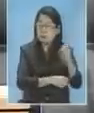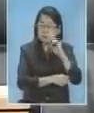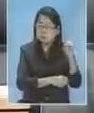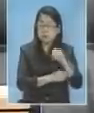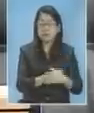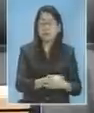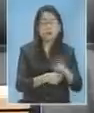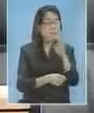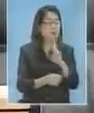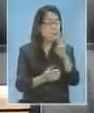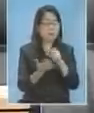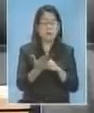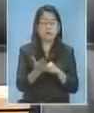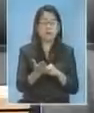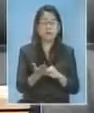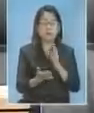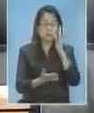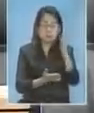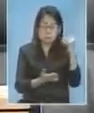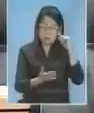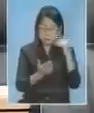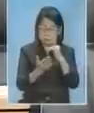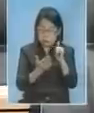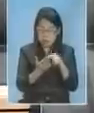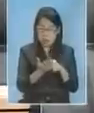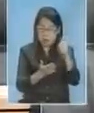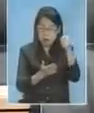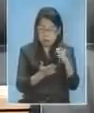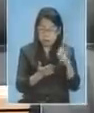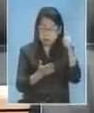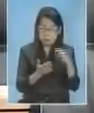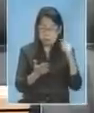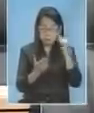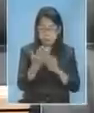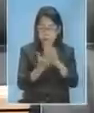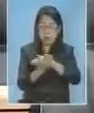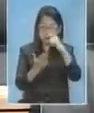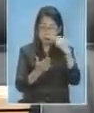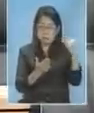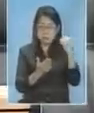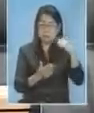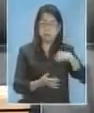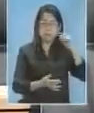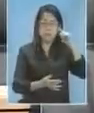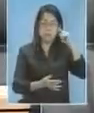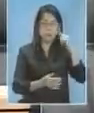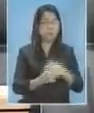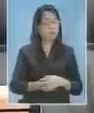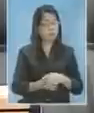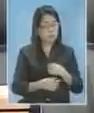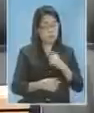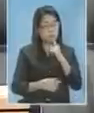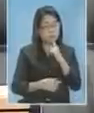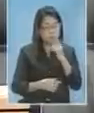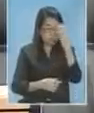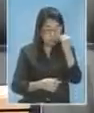แต่ไม่ได้ก่อให้เกิดอนาคตที่มั่นคงยั่งยืนสำหรับประเทศที่ผมกล่าวเช่นนี้อยากจะ